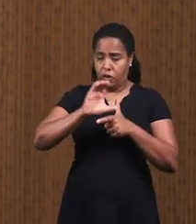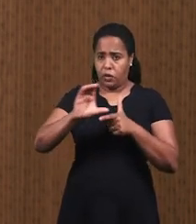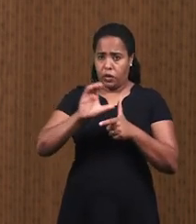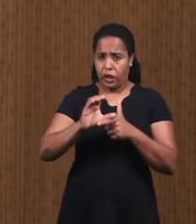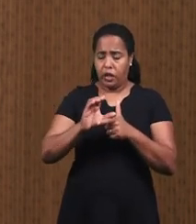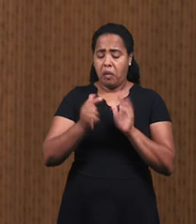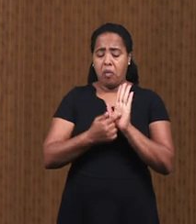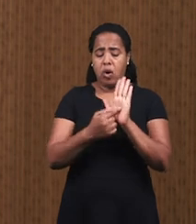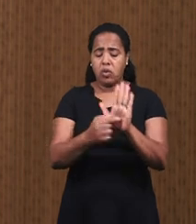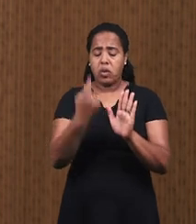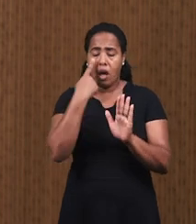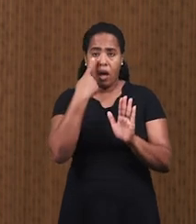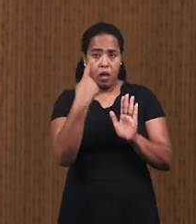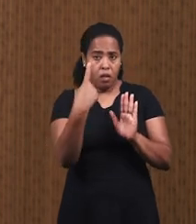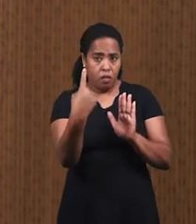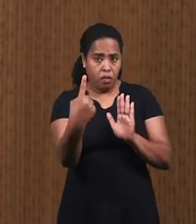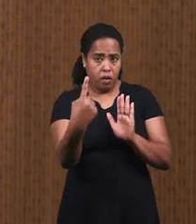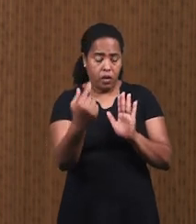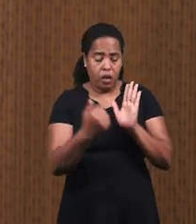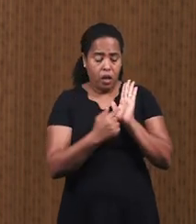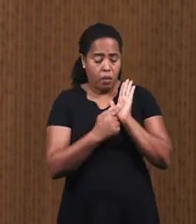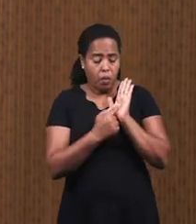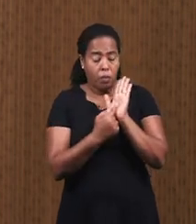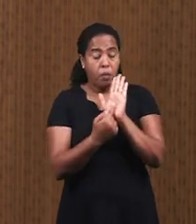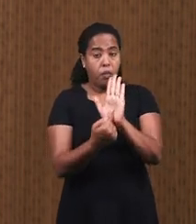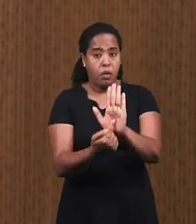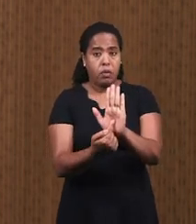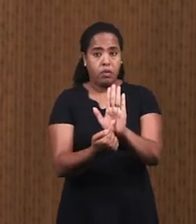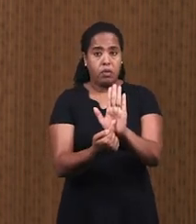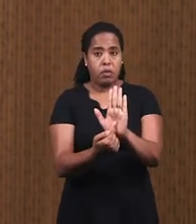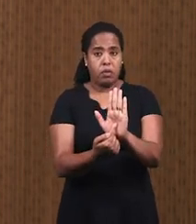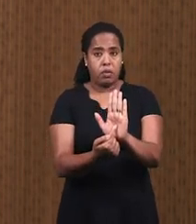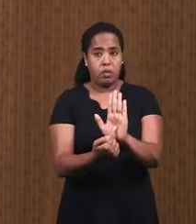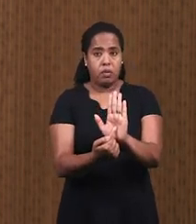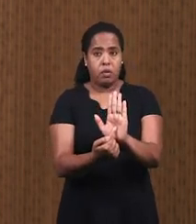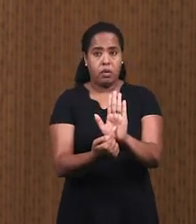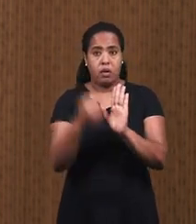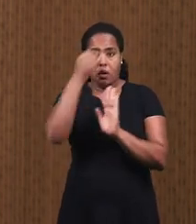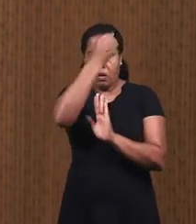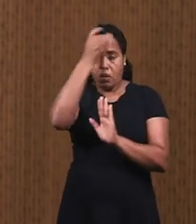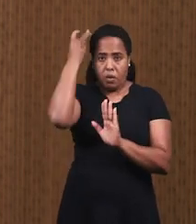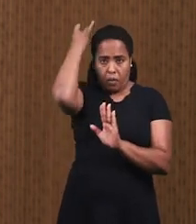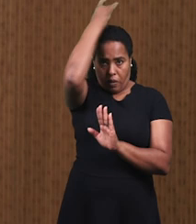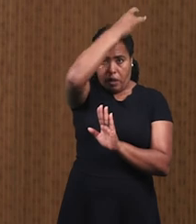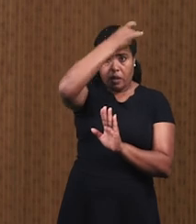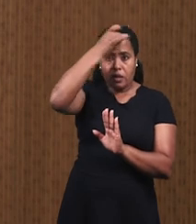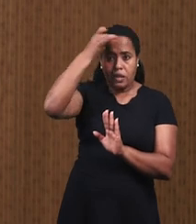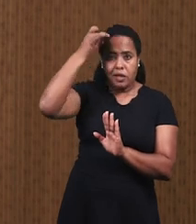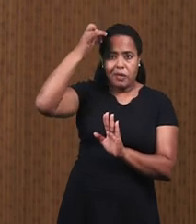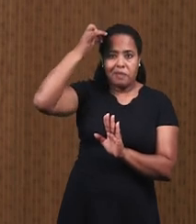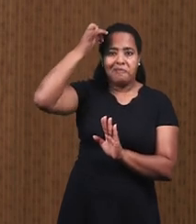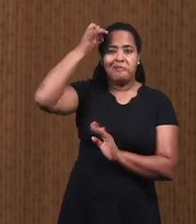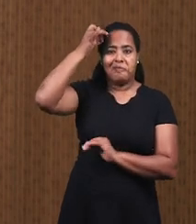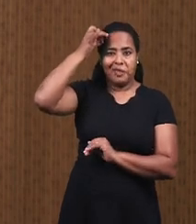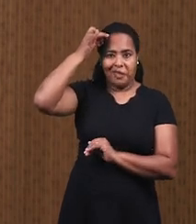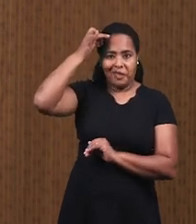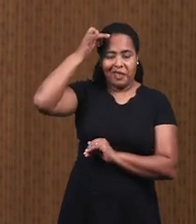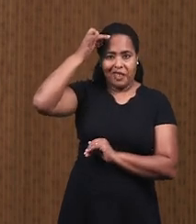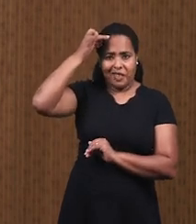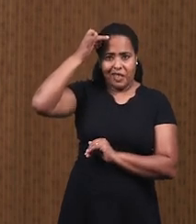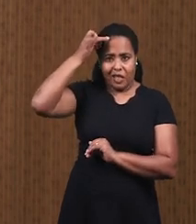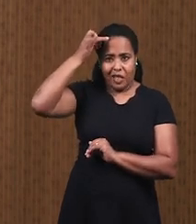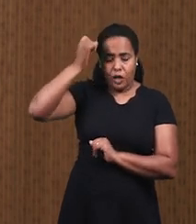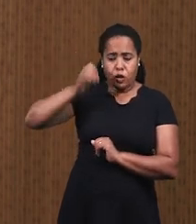une chose très intéressante. Il dit que le Seigneur, enfin, le Saint-Esprit, il